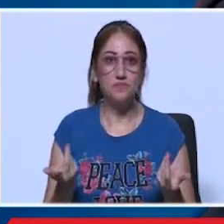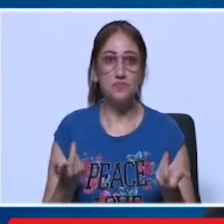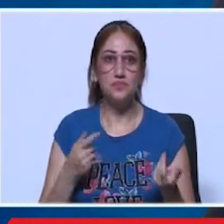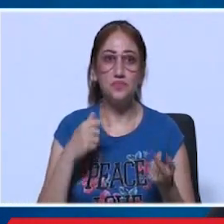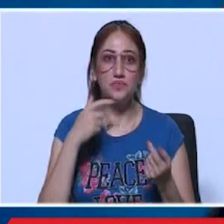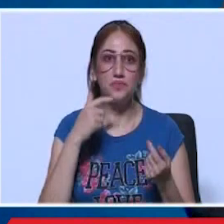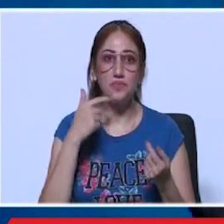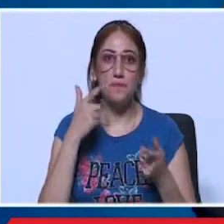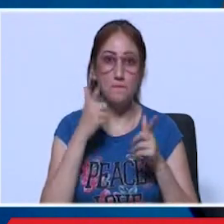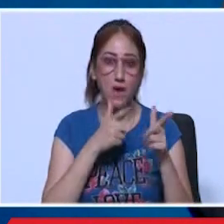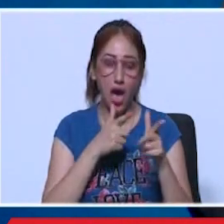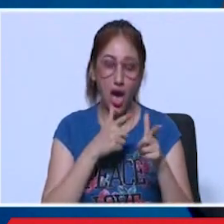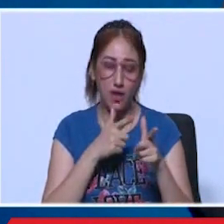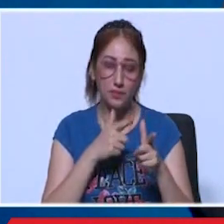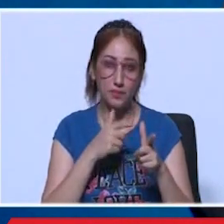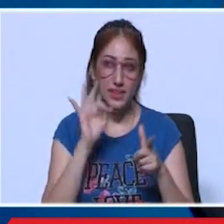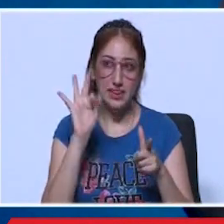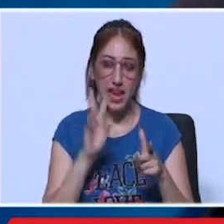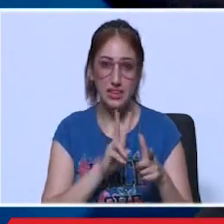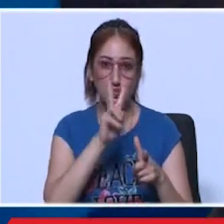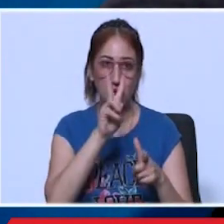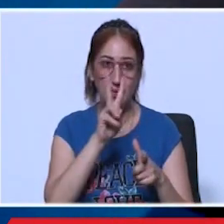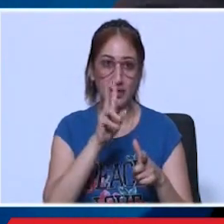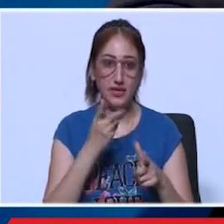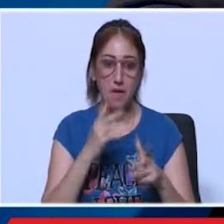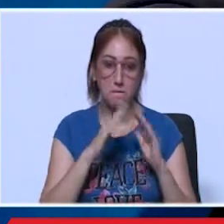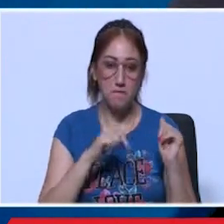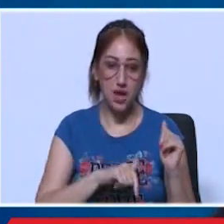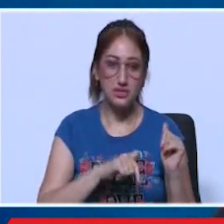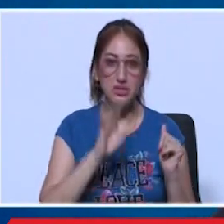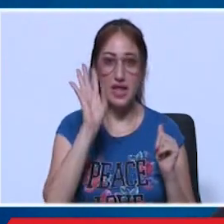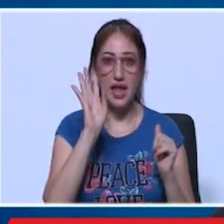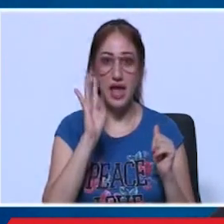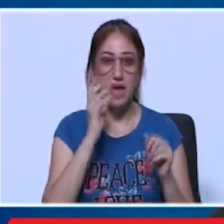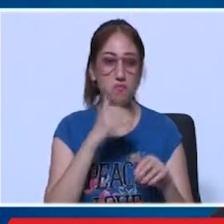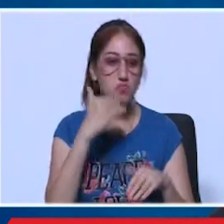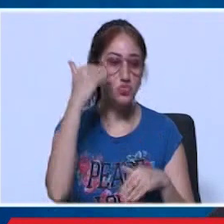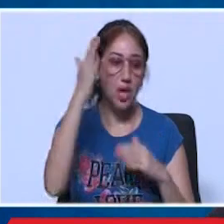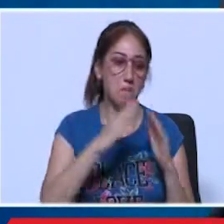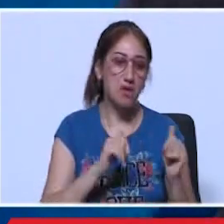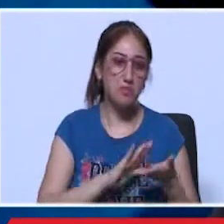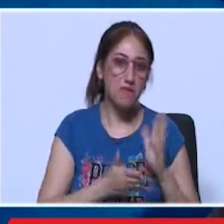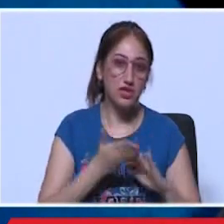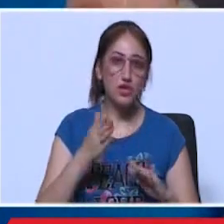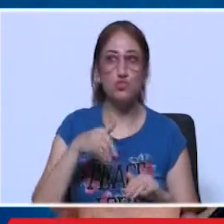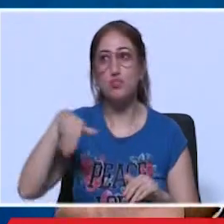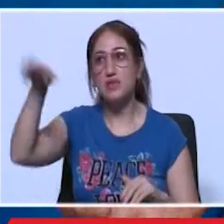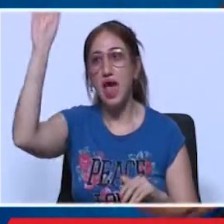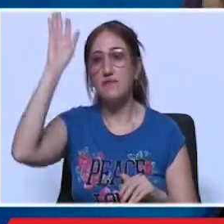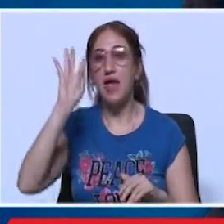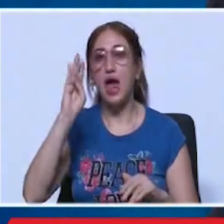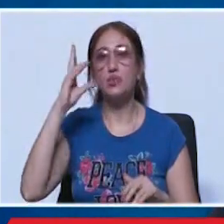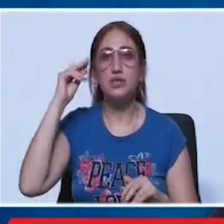بعد انتصار حرب 73 ان اولادنا عشان مش لاقيين مستقبل ليهم هنا يروحوا